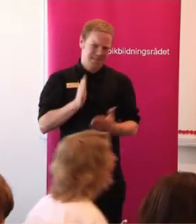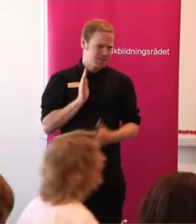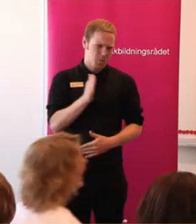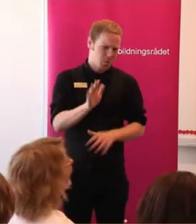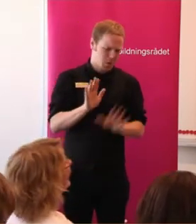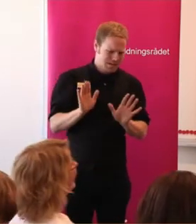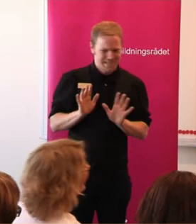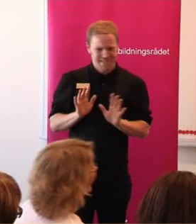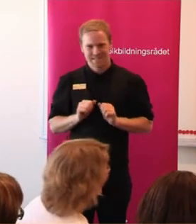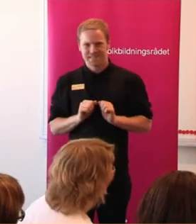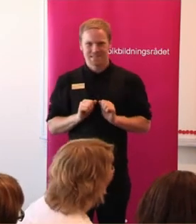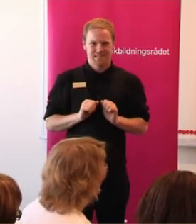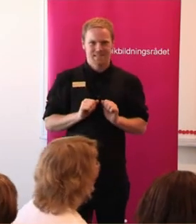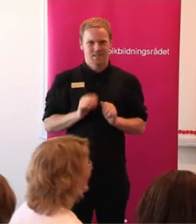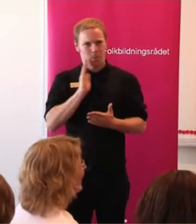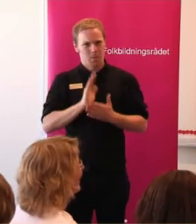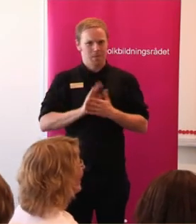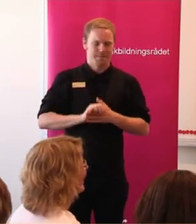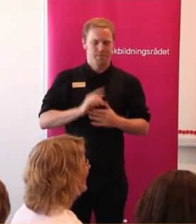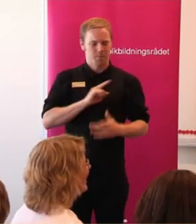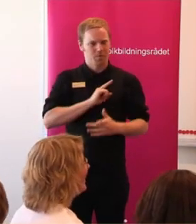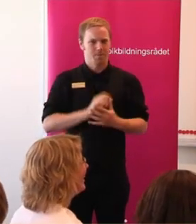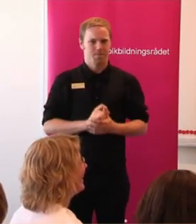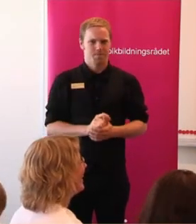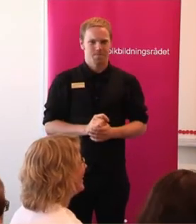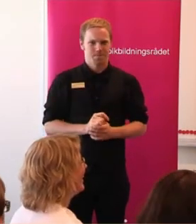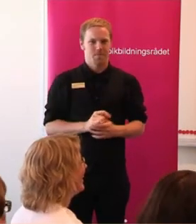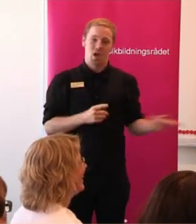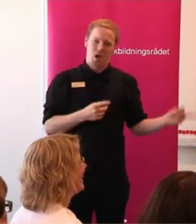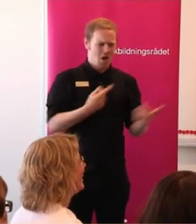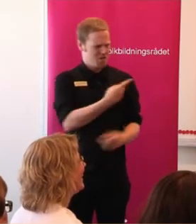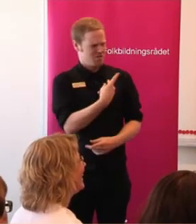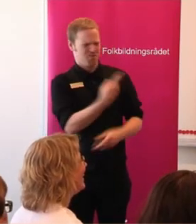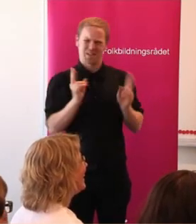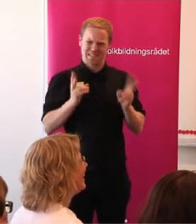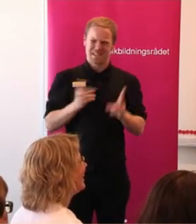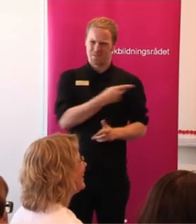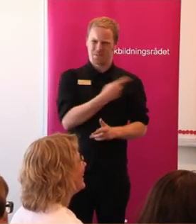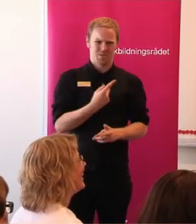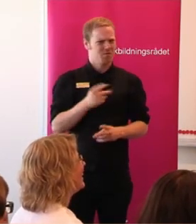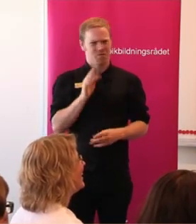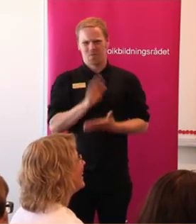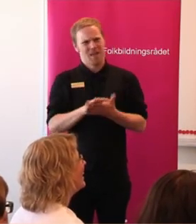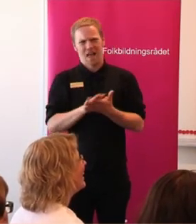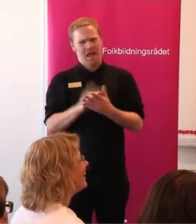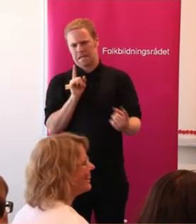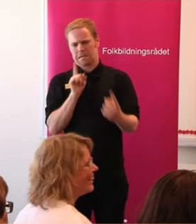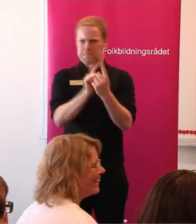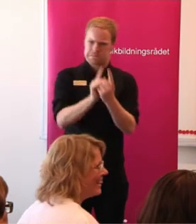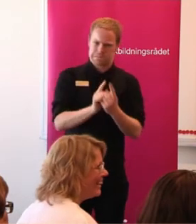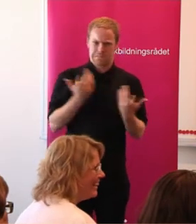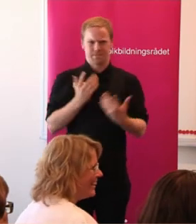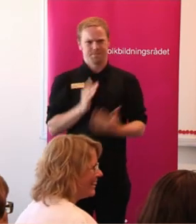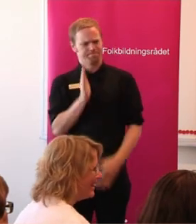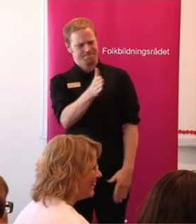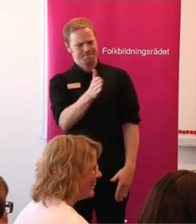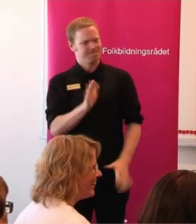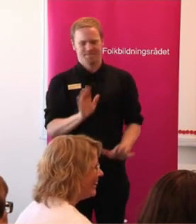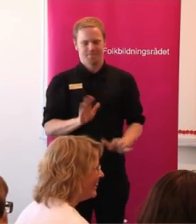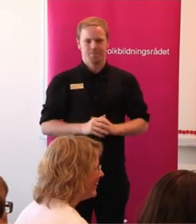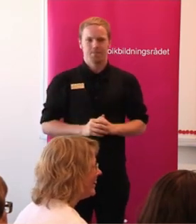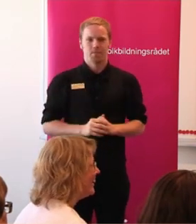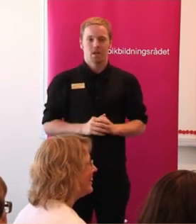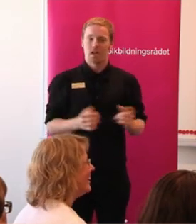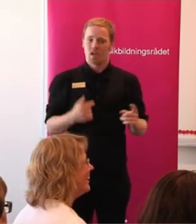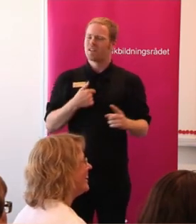tillbakadragna, försynta. Ja, absolut. Det är lite som jag, vi är lite lika där. Jag är försynt. Jag tycker liksom att